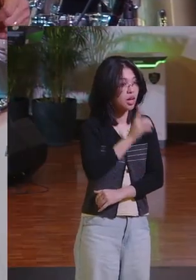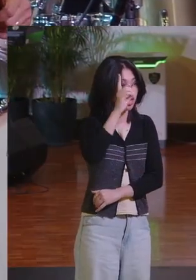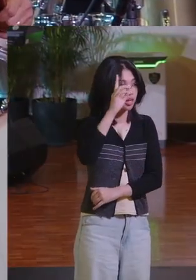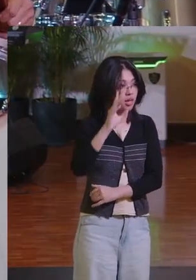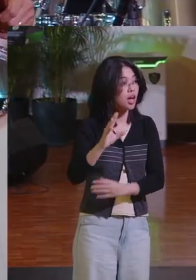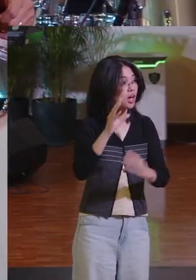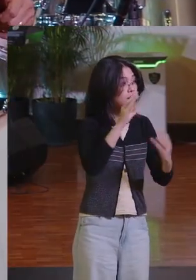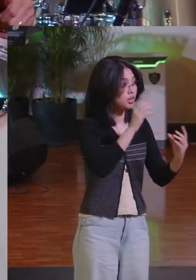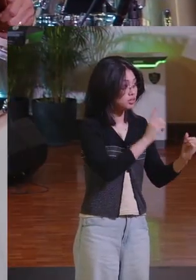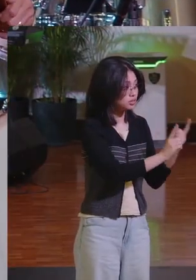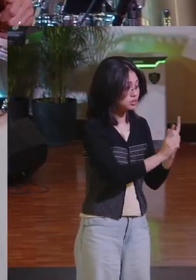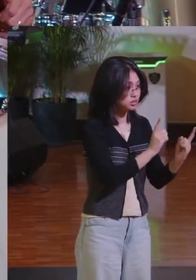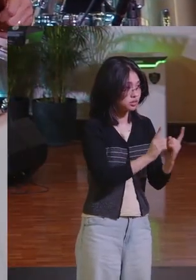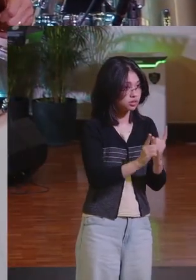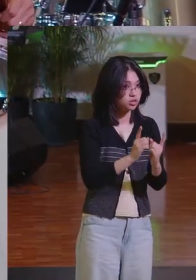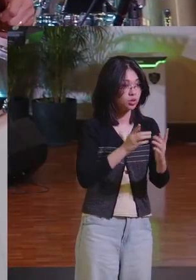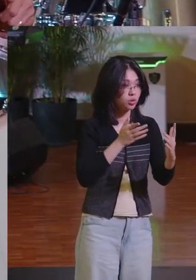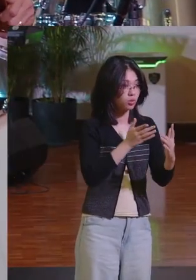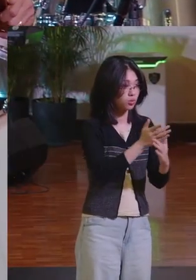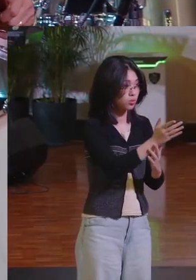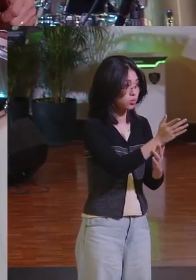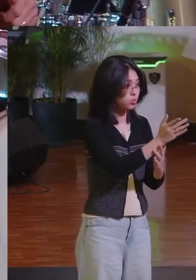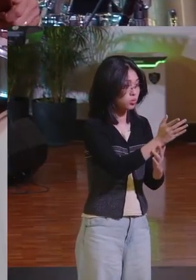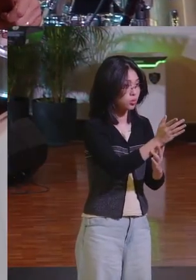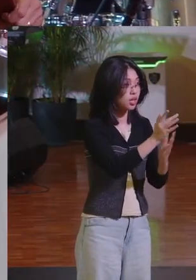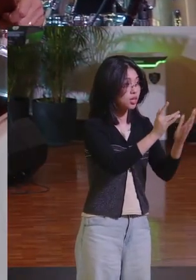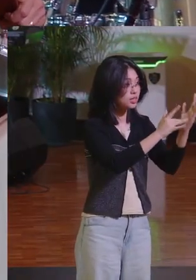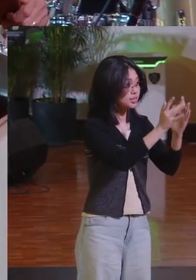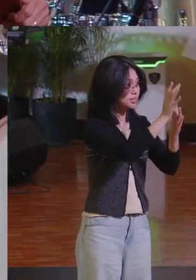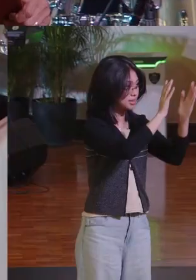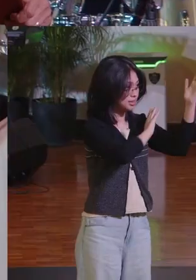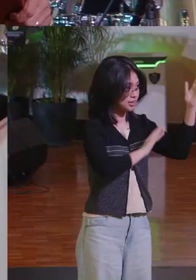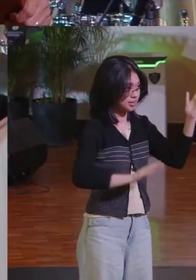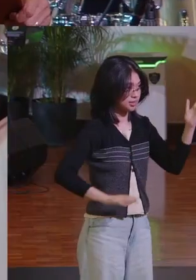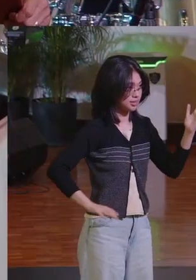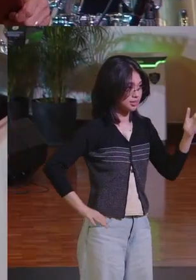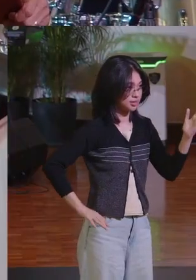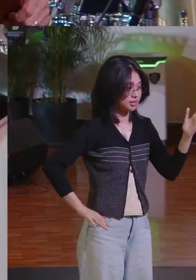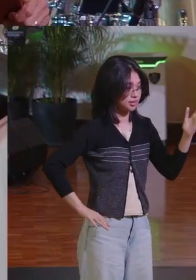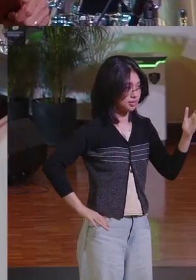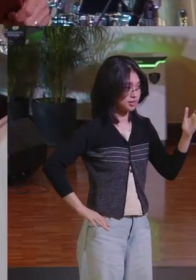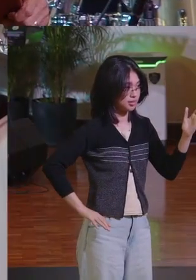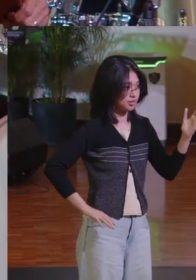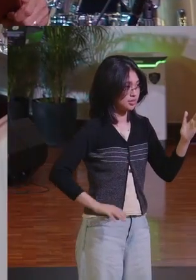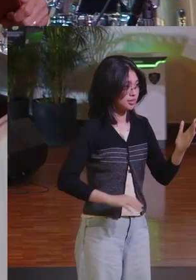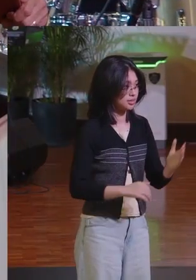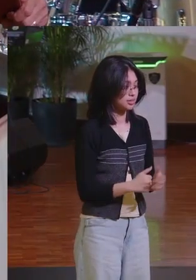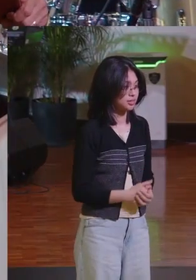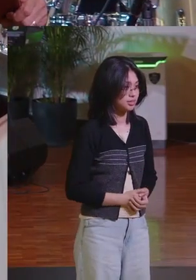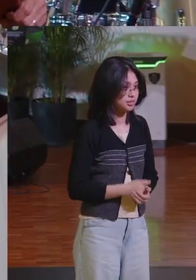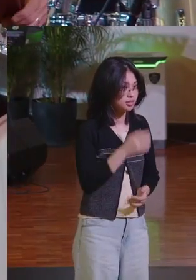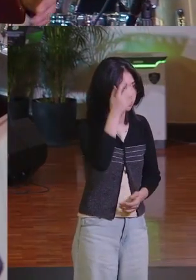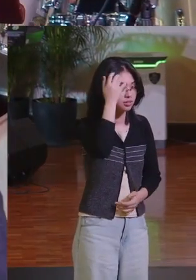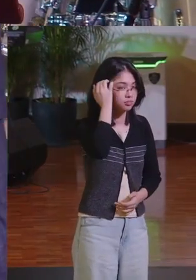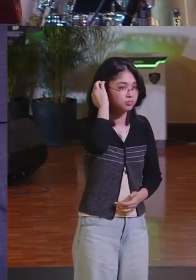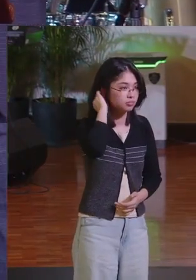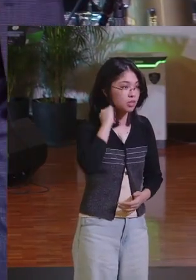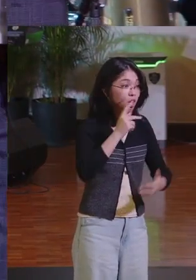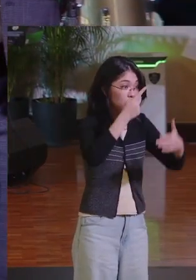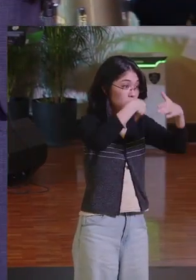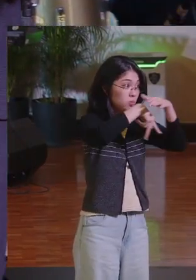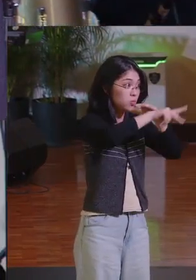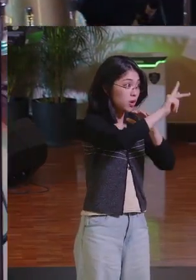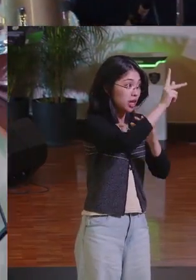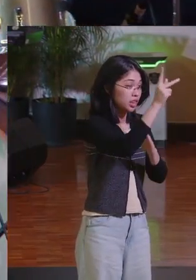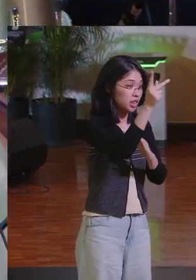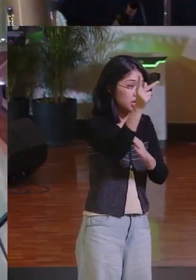sa pamamagitan ng kanyang anak na si Kristo Jesus. Yung mga propeta po, ang